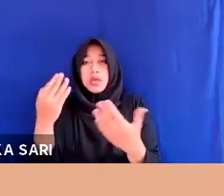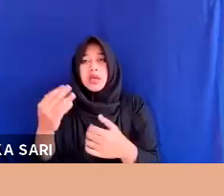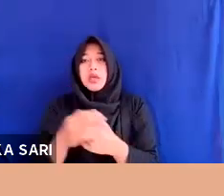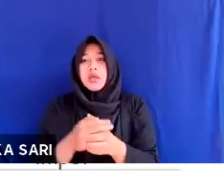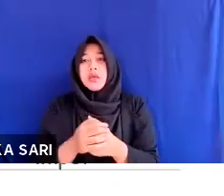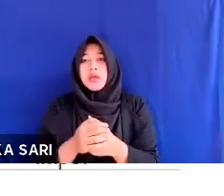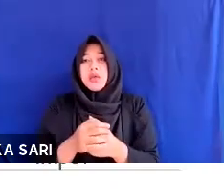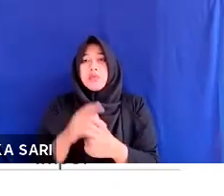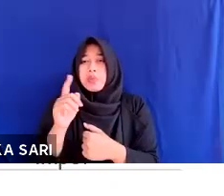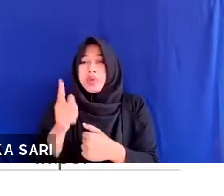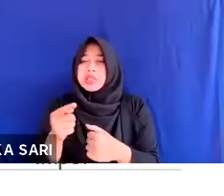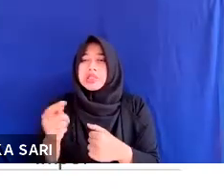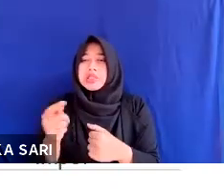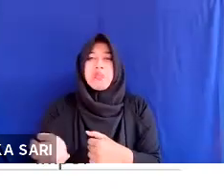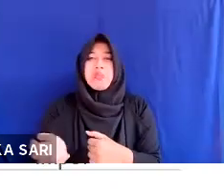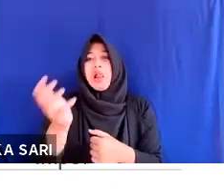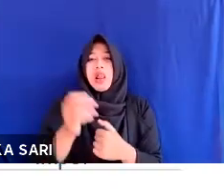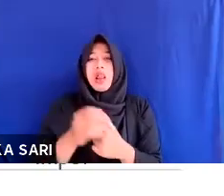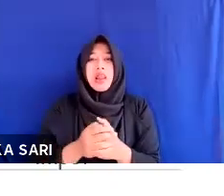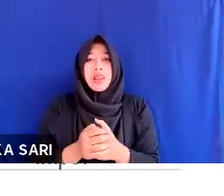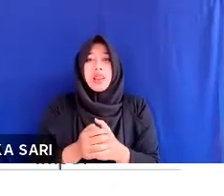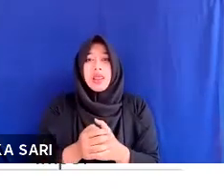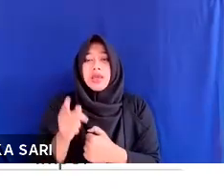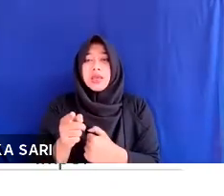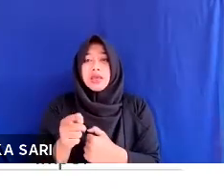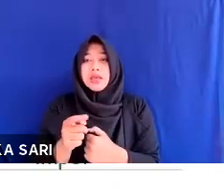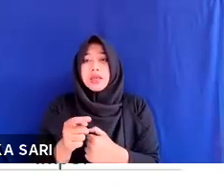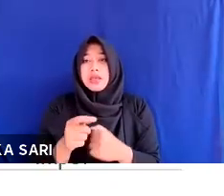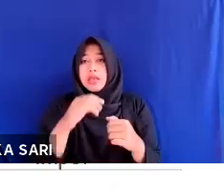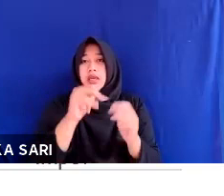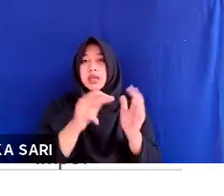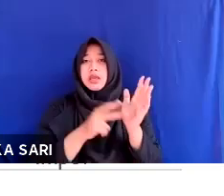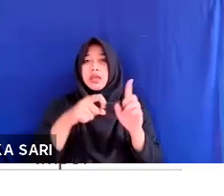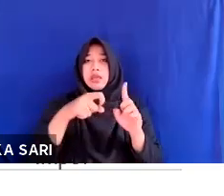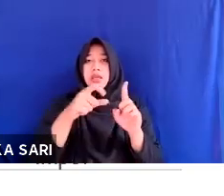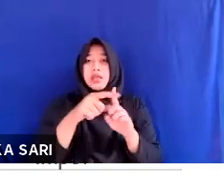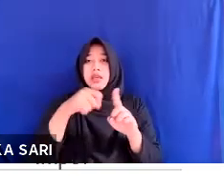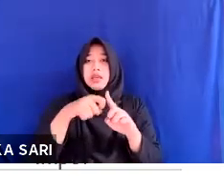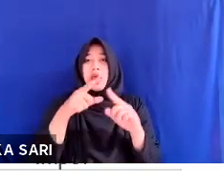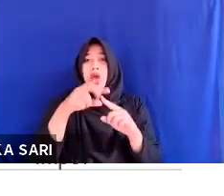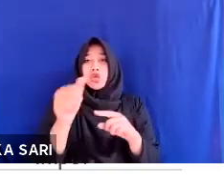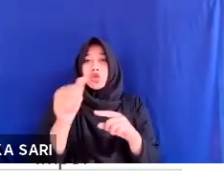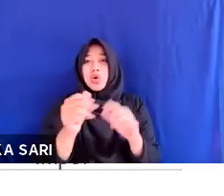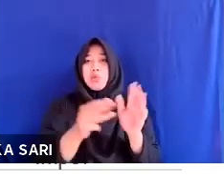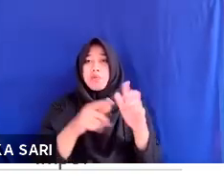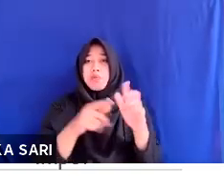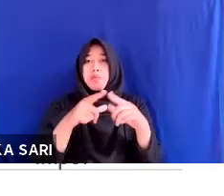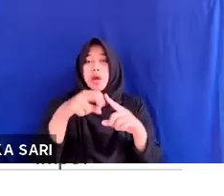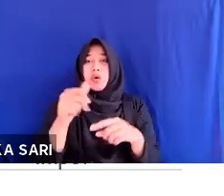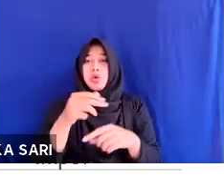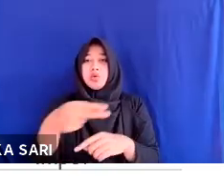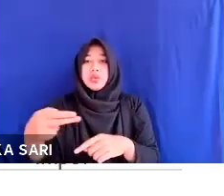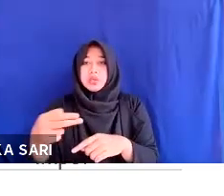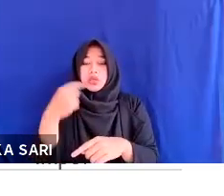sekali. Nah, ini adalah indikator ekonomi makro Indonesia ya, secara umum kalau